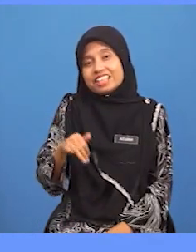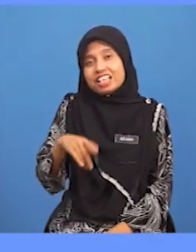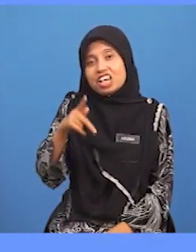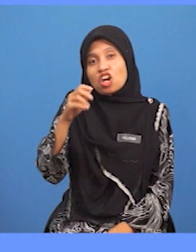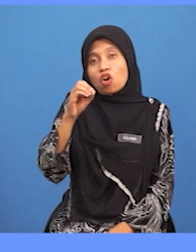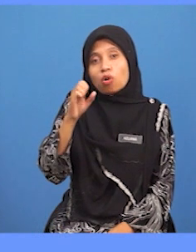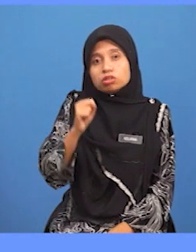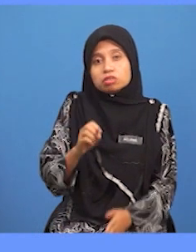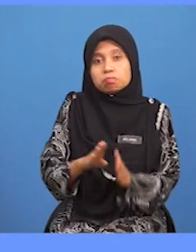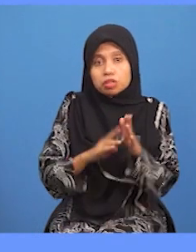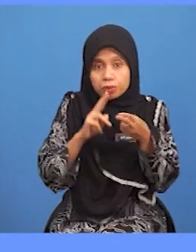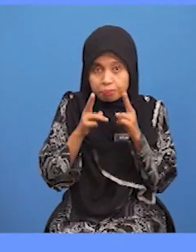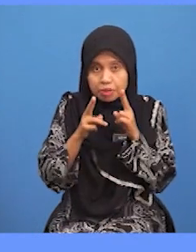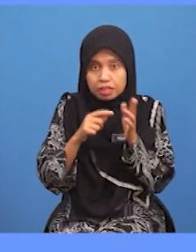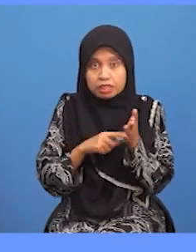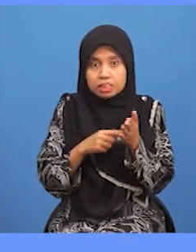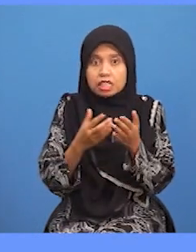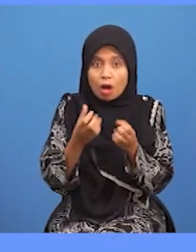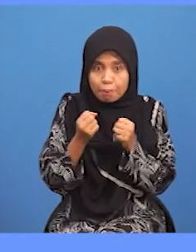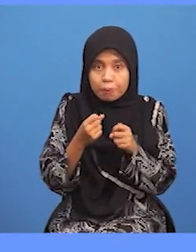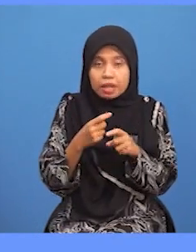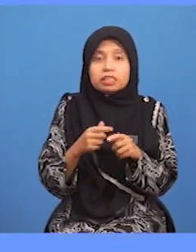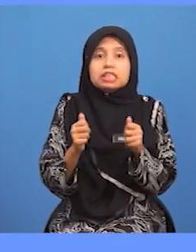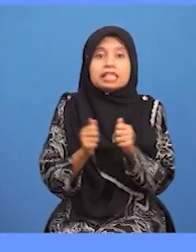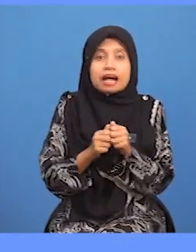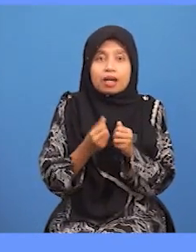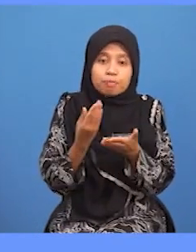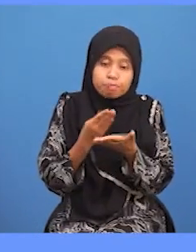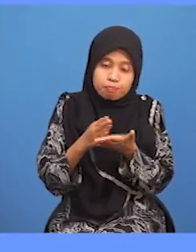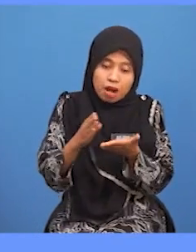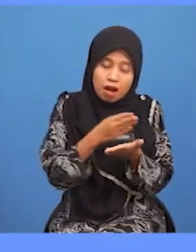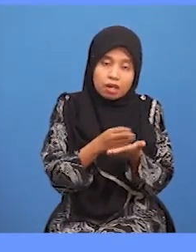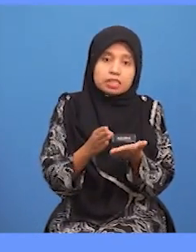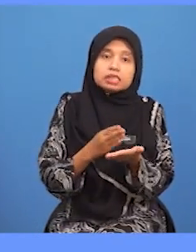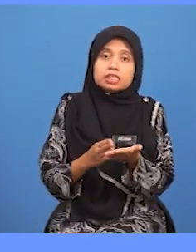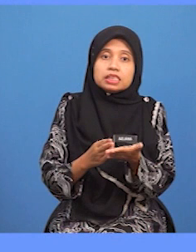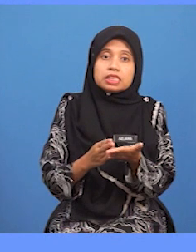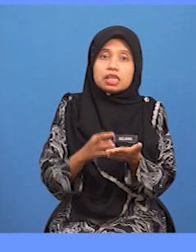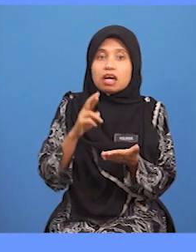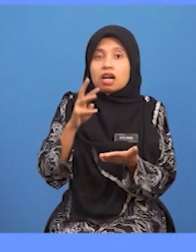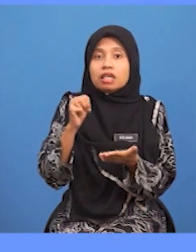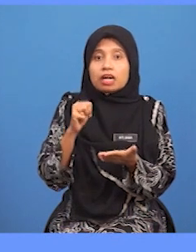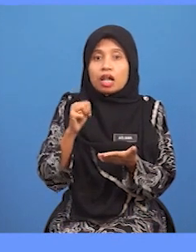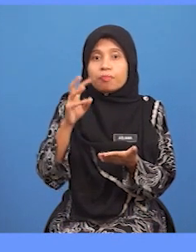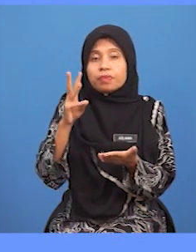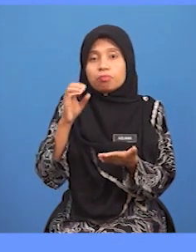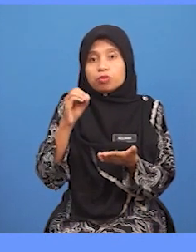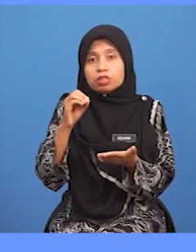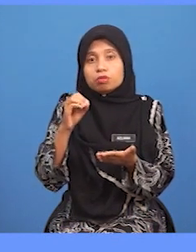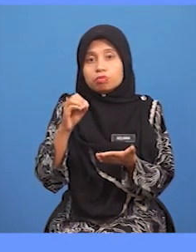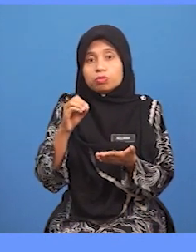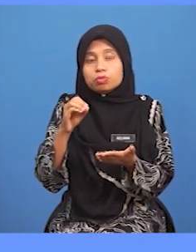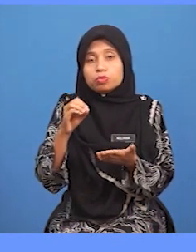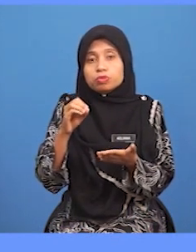Kos berubah seunit ini diperoleh dengan membahagikan jumlah kos berubah RM60,000 dengan jumlah